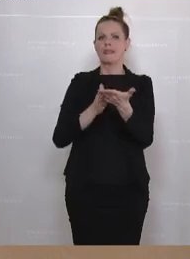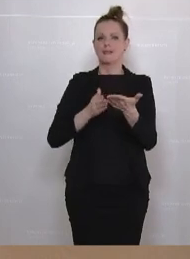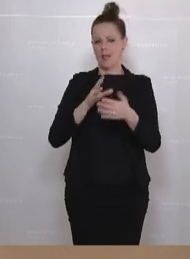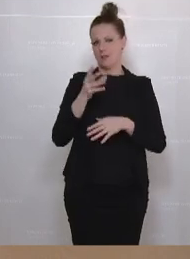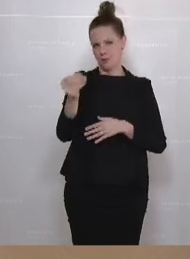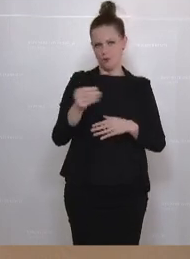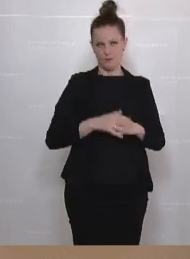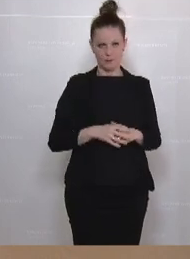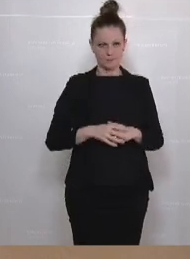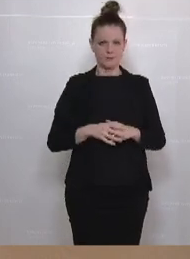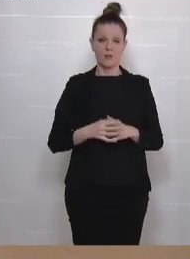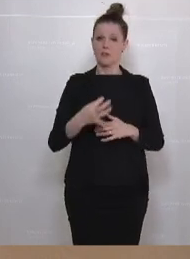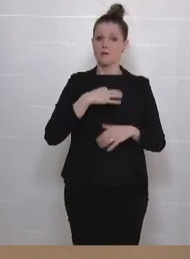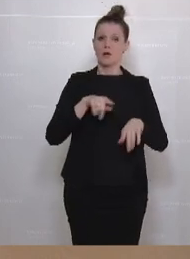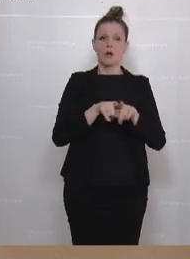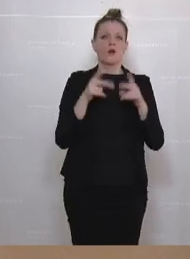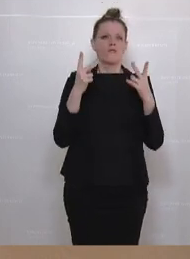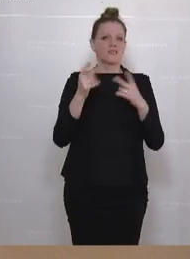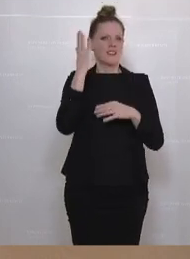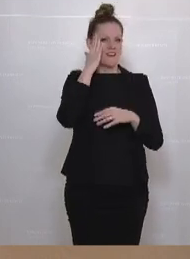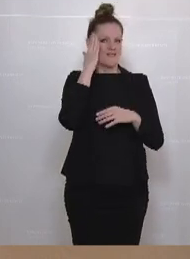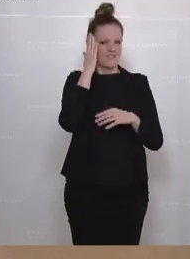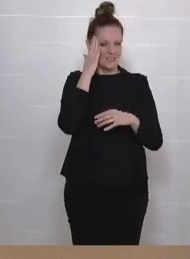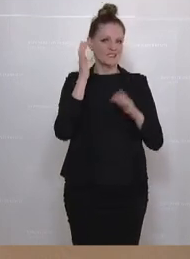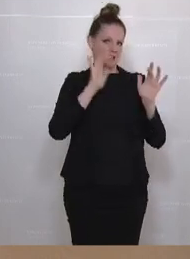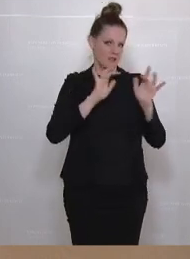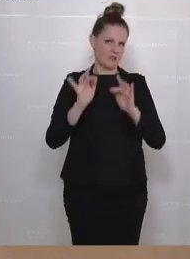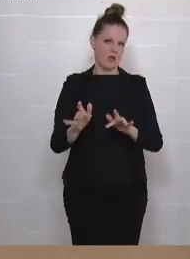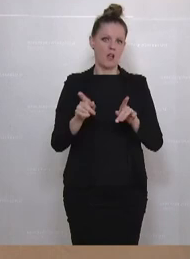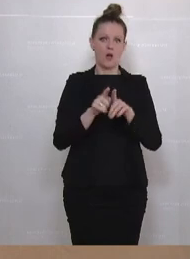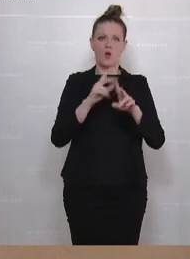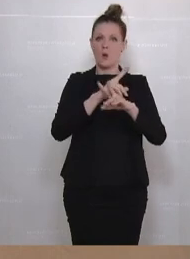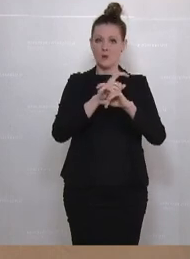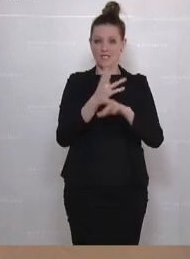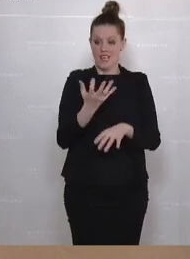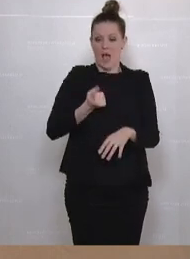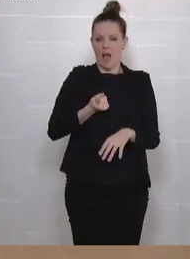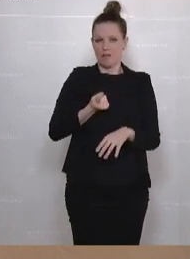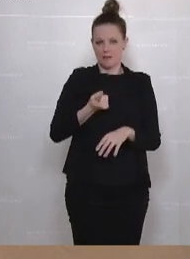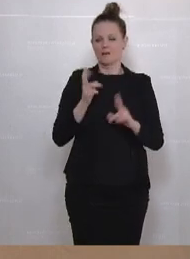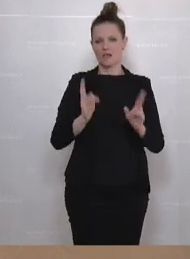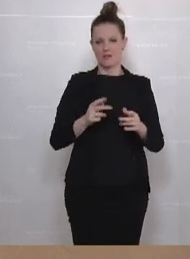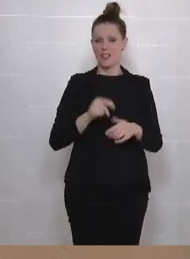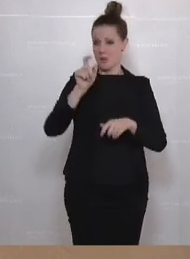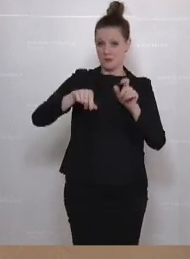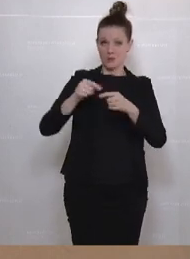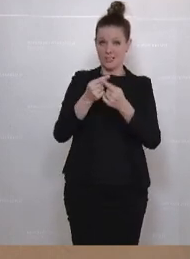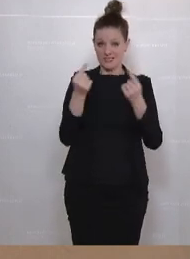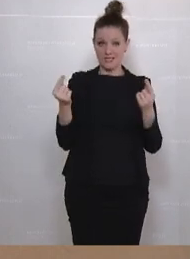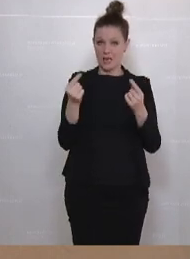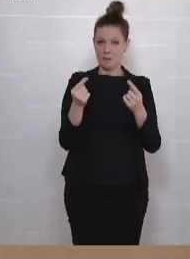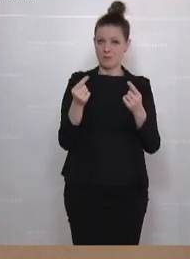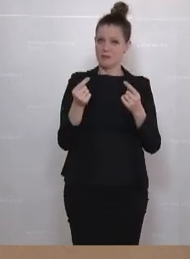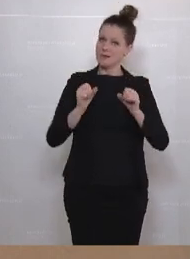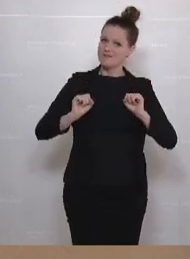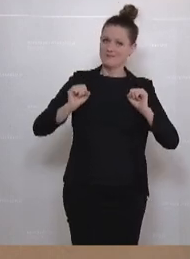auch darum, dass hier ein wesentliches Know-how präsent ist, das damit auch in Österreich gehalten wird. Das sind Menschen, die mit großem